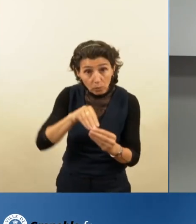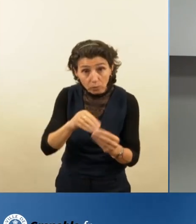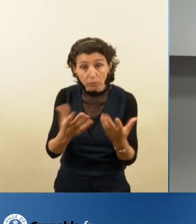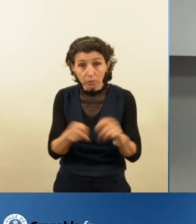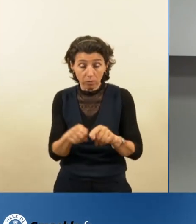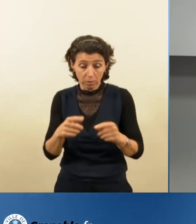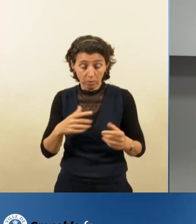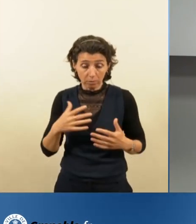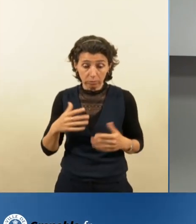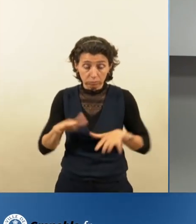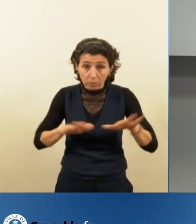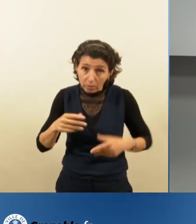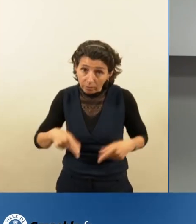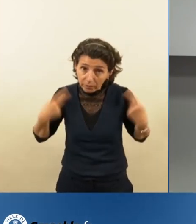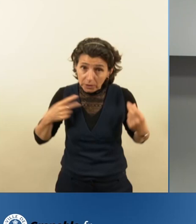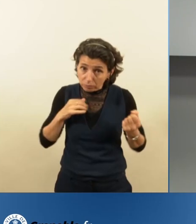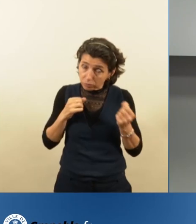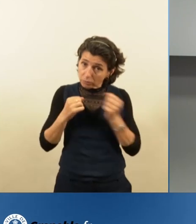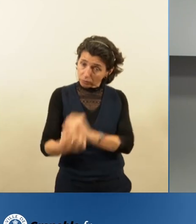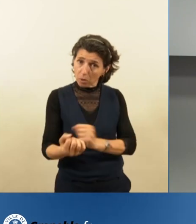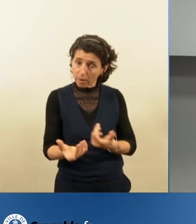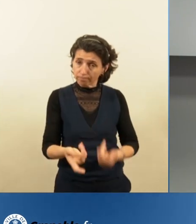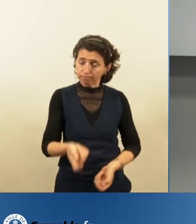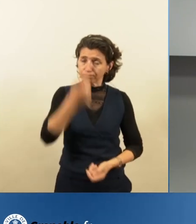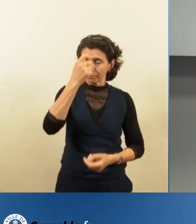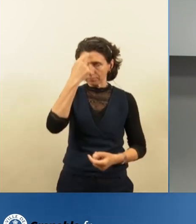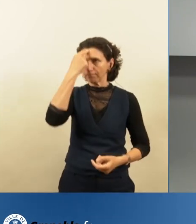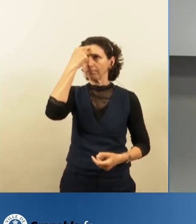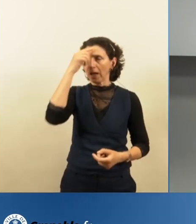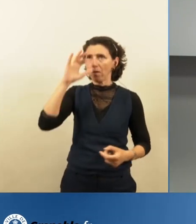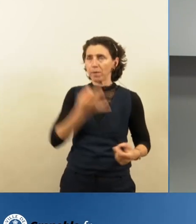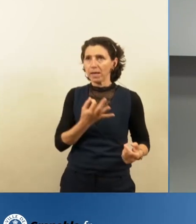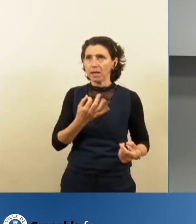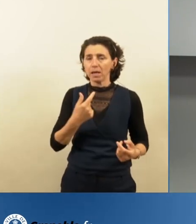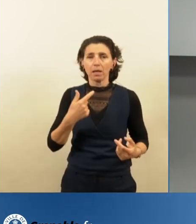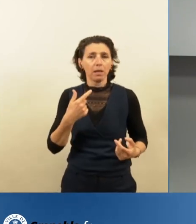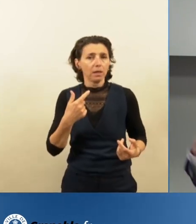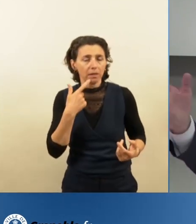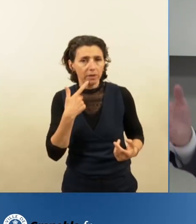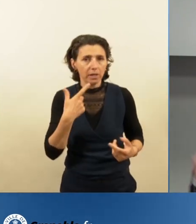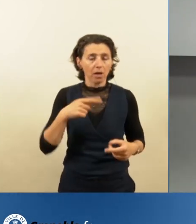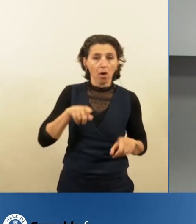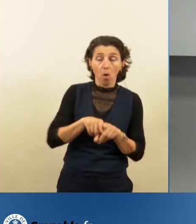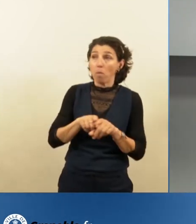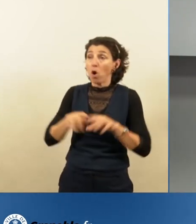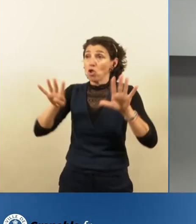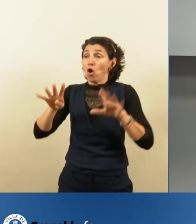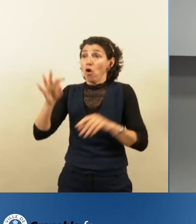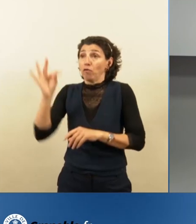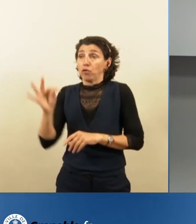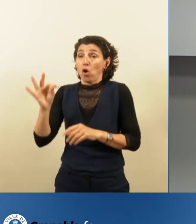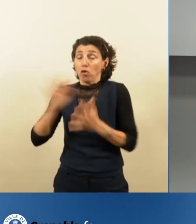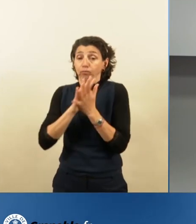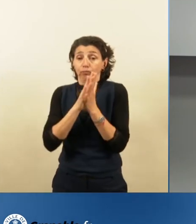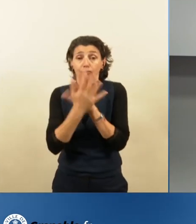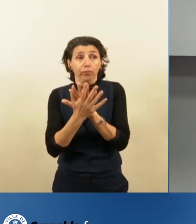métamorphose ce changement de mode de vie dans notre quotidien la question n'est pas de se serrer la ceinture on passera pas de 9 tonnes à moins de tonnes